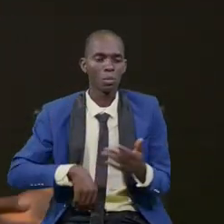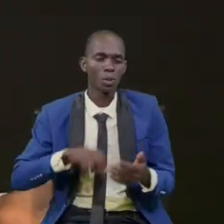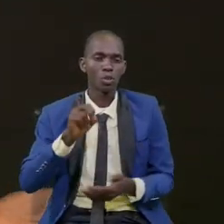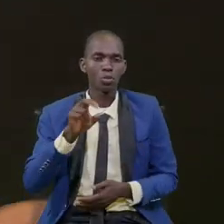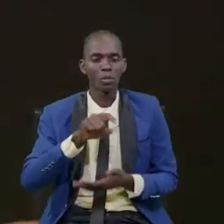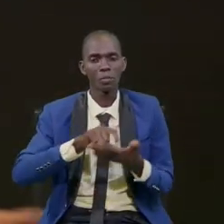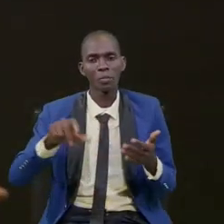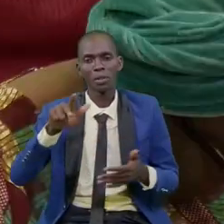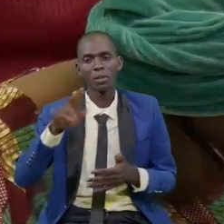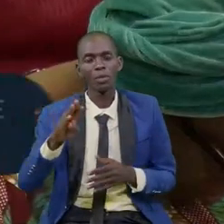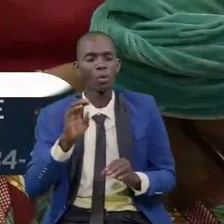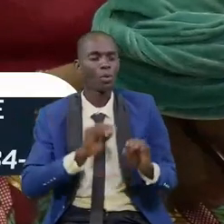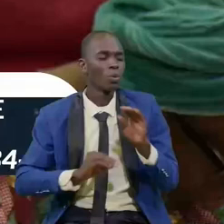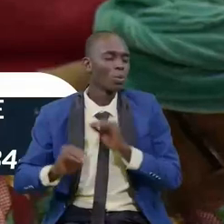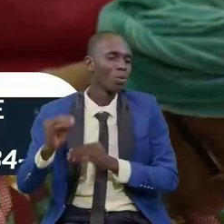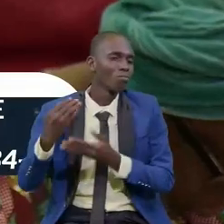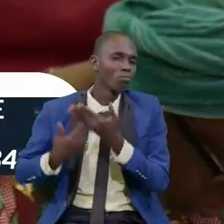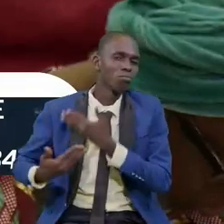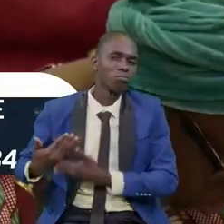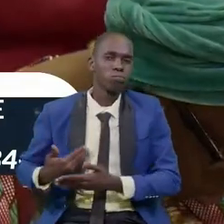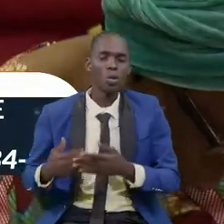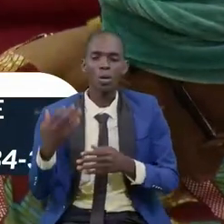chapitre 12, 34.